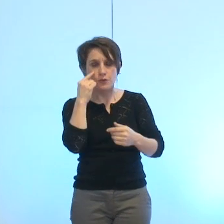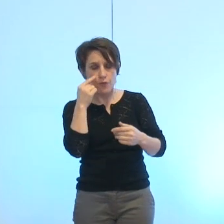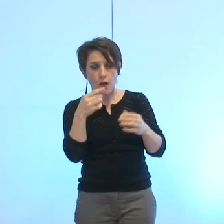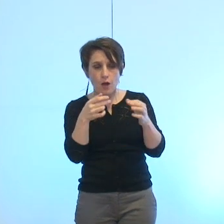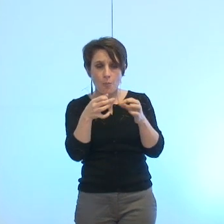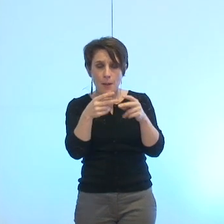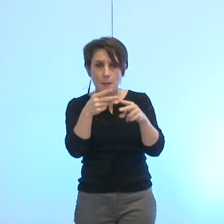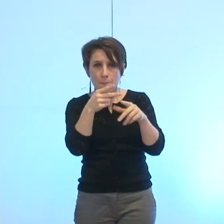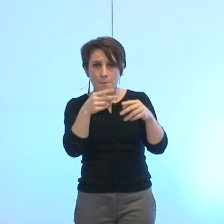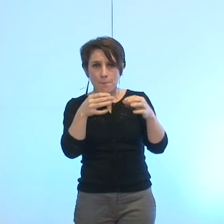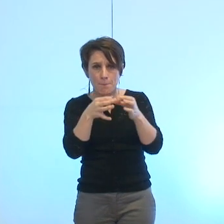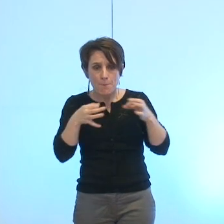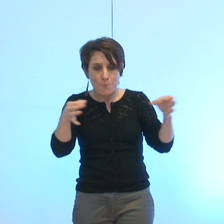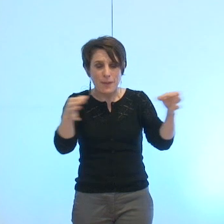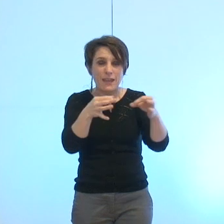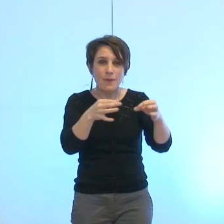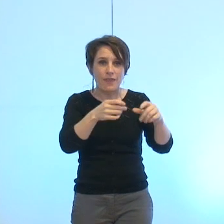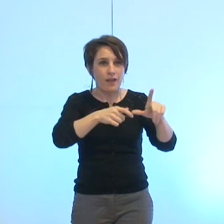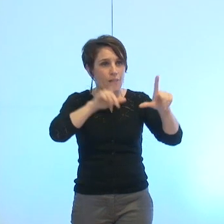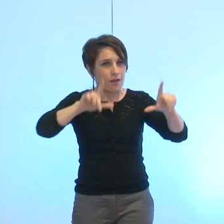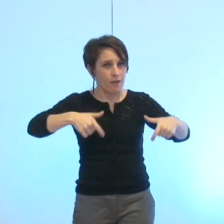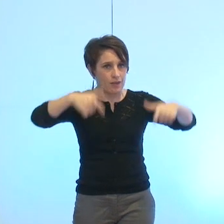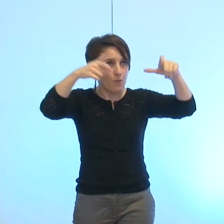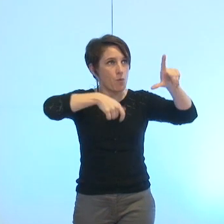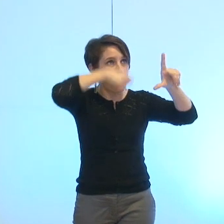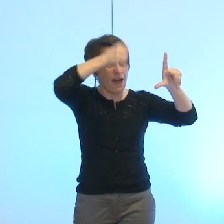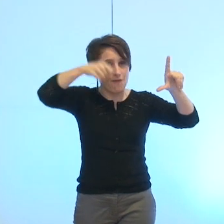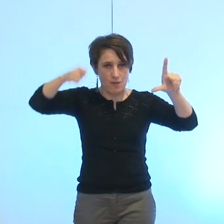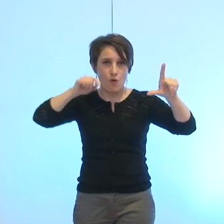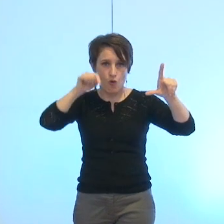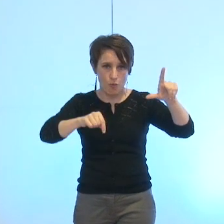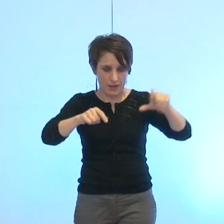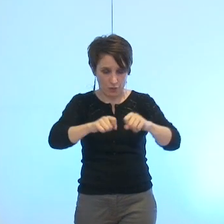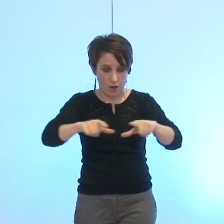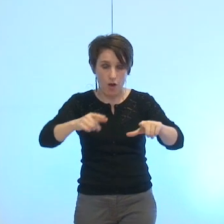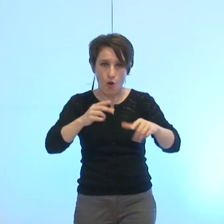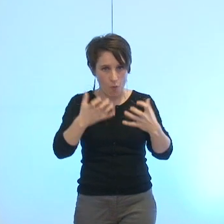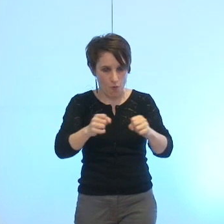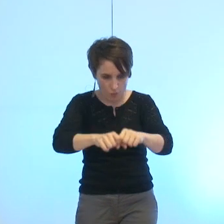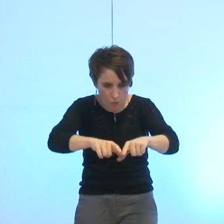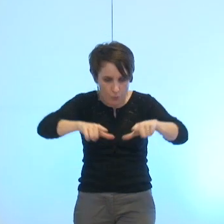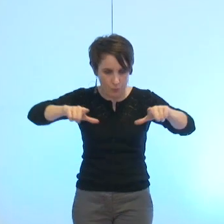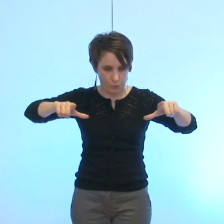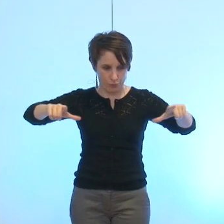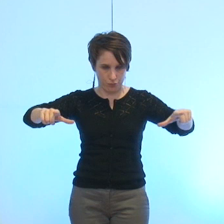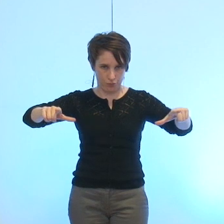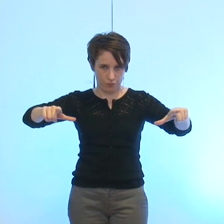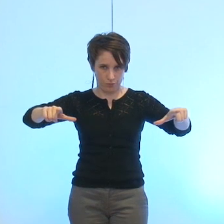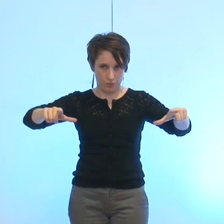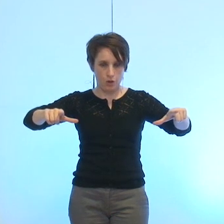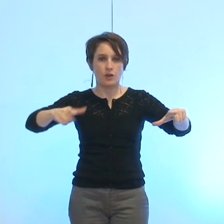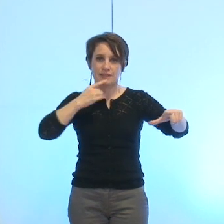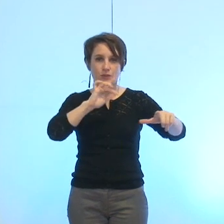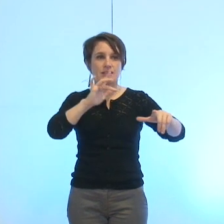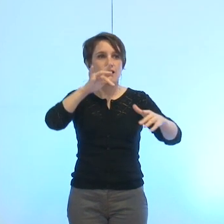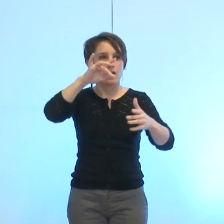il concerne le centre de Grenoble donc cœur de ville cœur d'agloot plus les périmètres